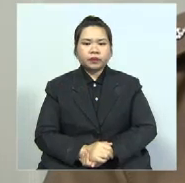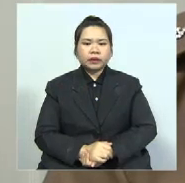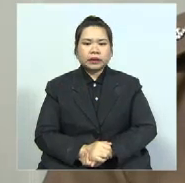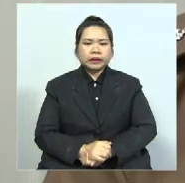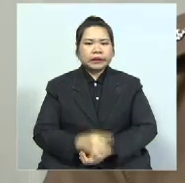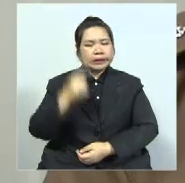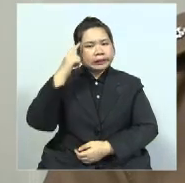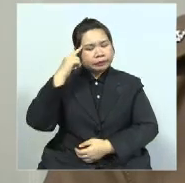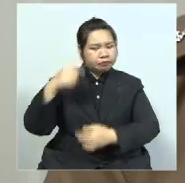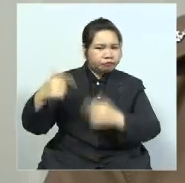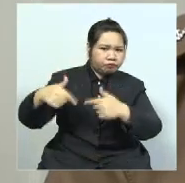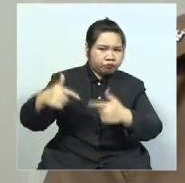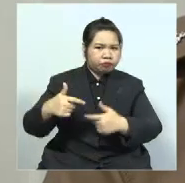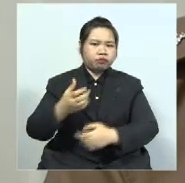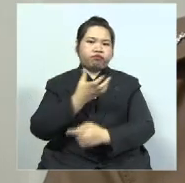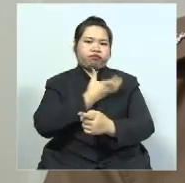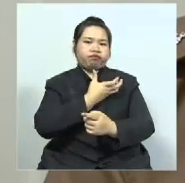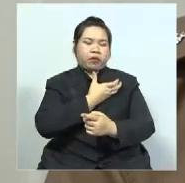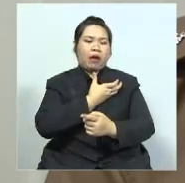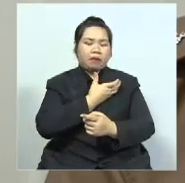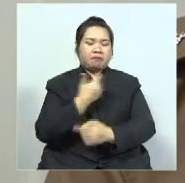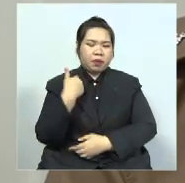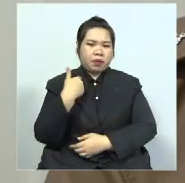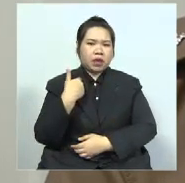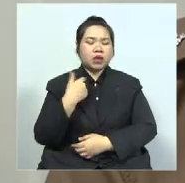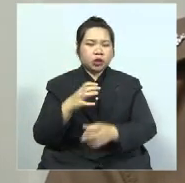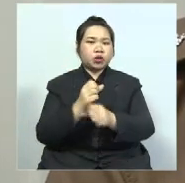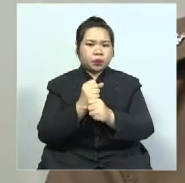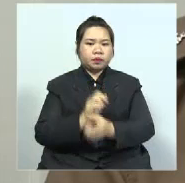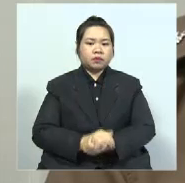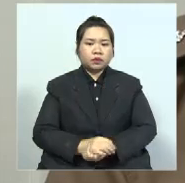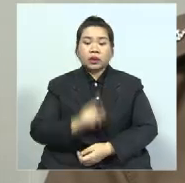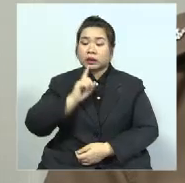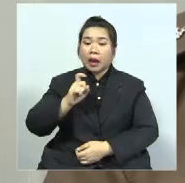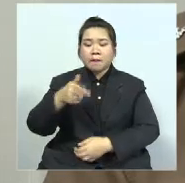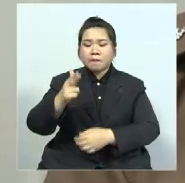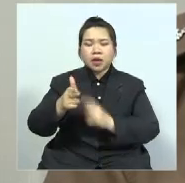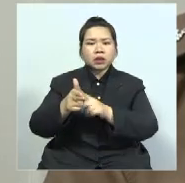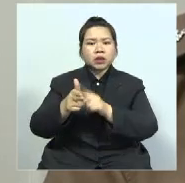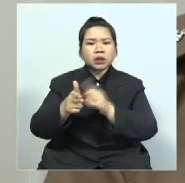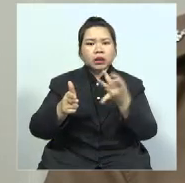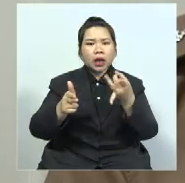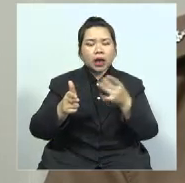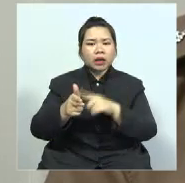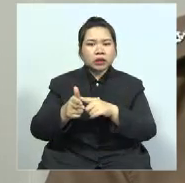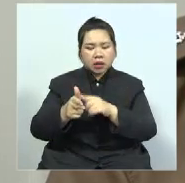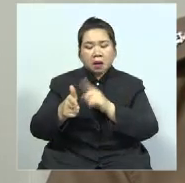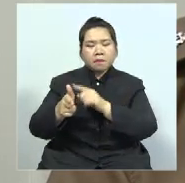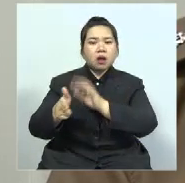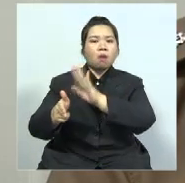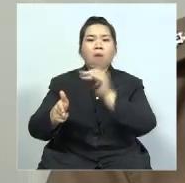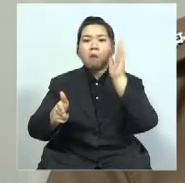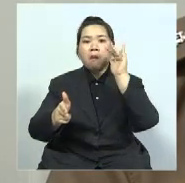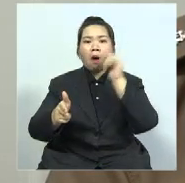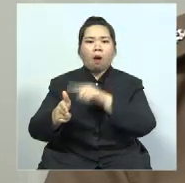ไม่เข้าใจกันนะโกรธแค้นก็สรุปกันง่ายๆอย่างนี้ ปืนมาจากไหน ปืนเป็นปืนของบิดาครับ